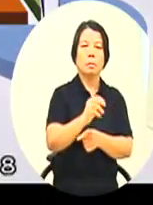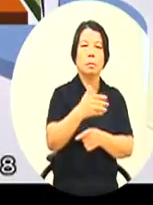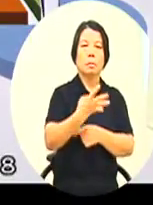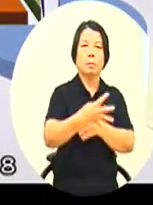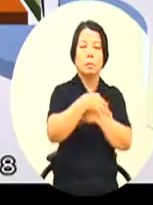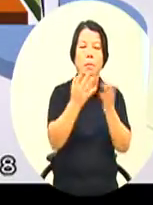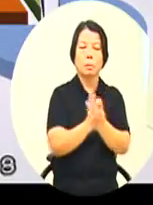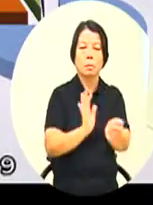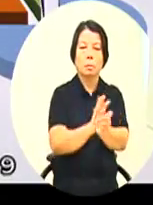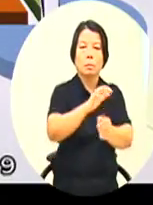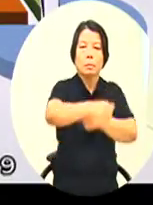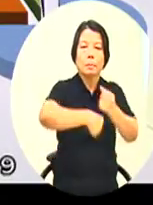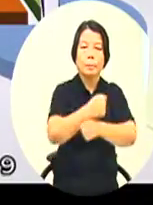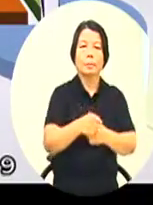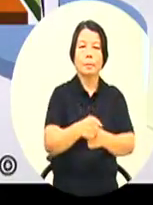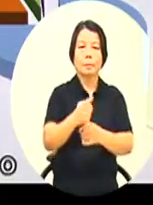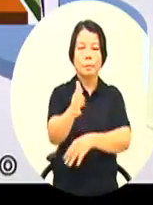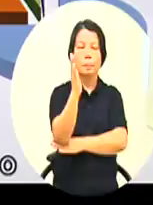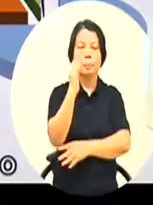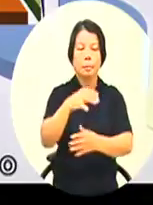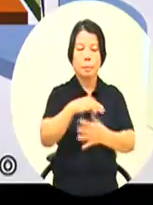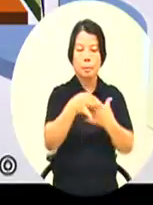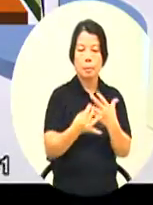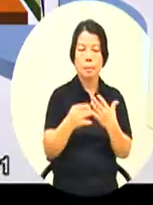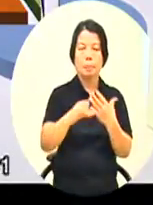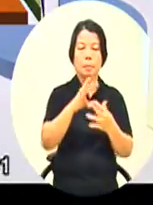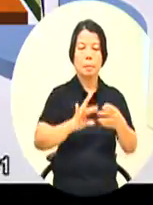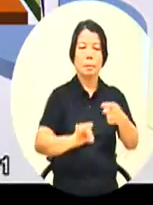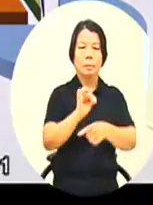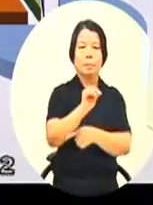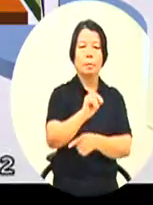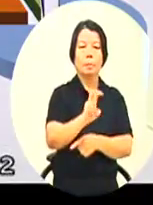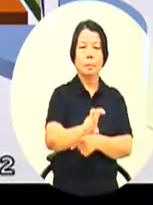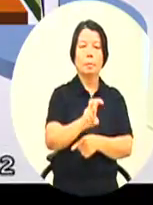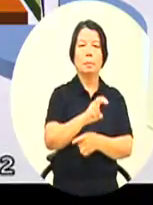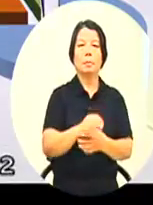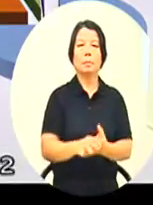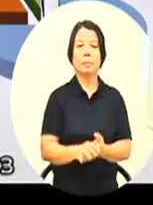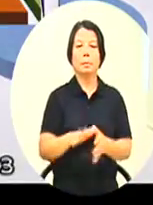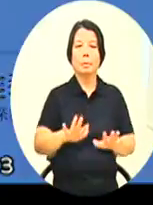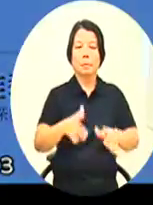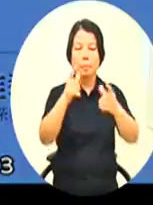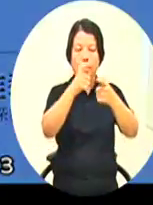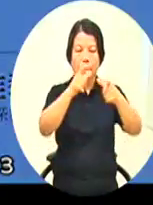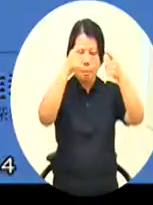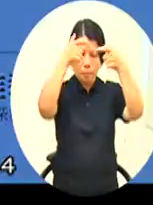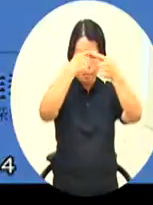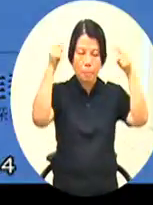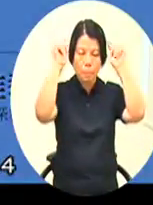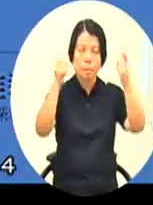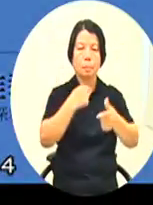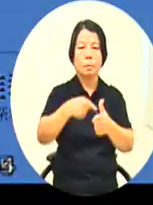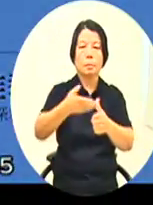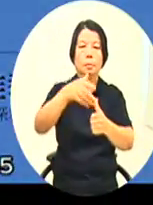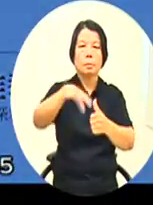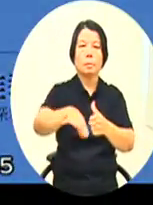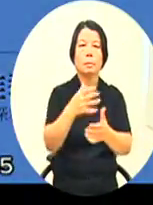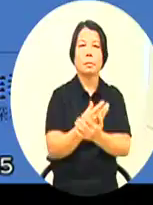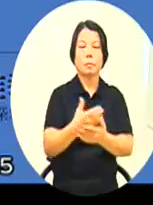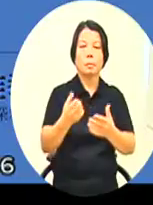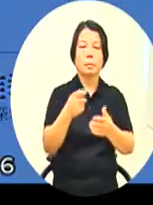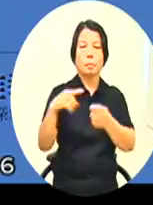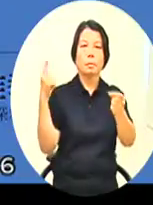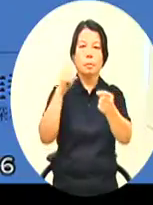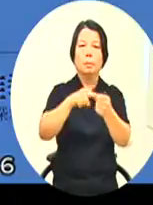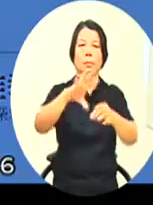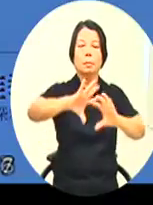以推动的新的政策面呢，大概比例是20%。我们大高雄的整个教育蓝图一直不要忘记，就是与